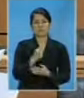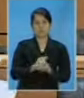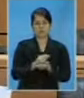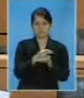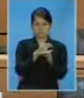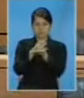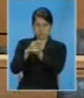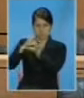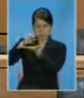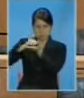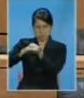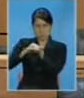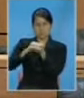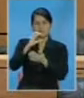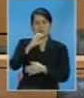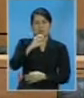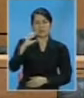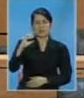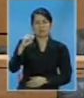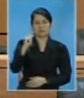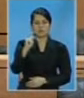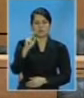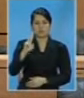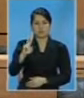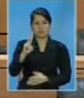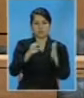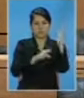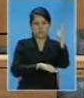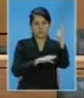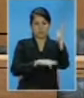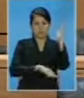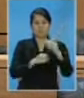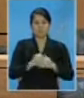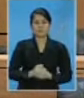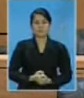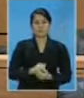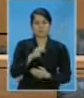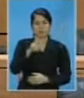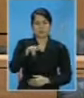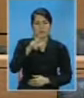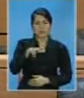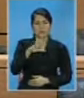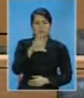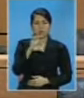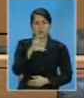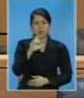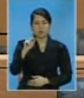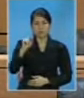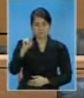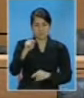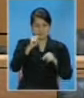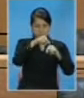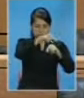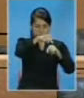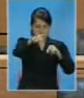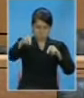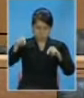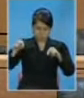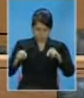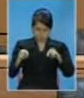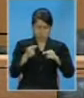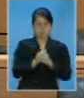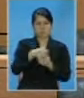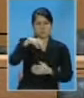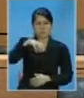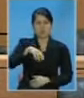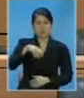ด CCTV ในจังหวัดชายแดนภาคใต้ 3,520 จุดที่สำนักปลัดกระทรวงมหา